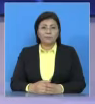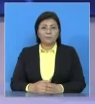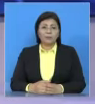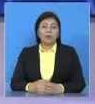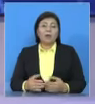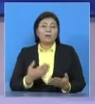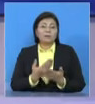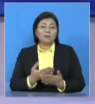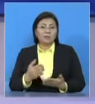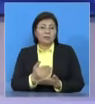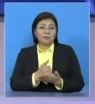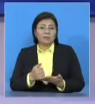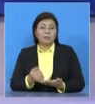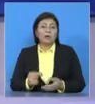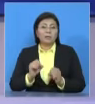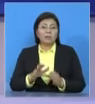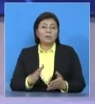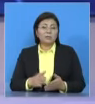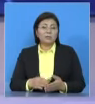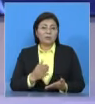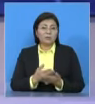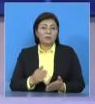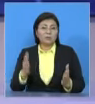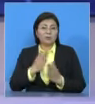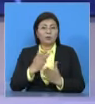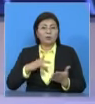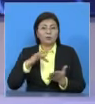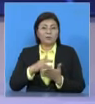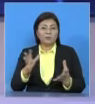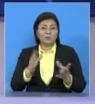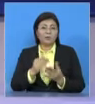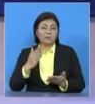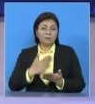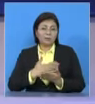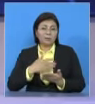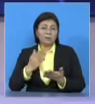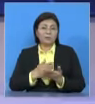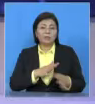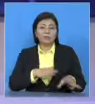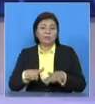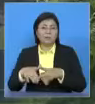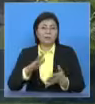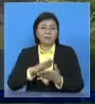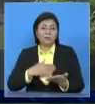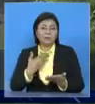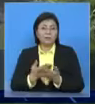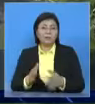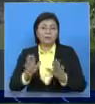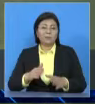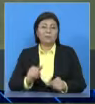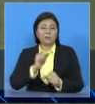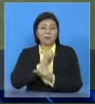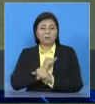чисто не там где убирают а там где не сорят экологи города совместно с волонтерами продолжают рядовые мероприятия выезжая на место отдыха